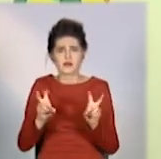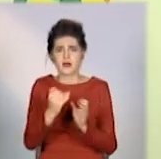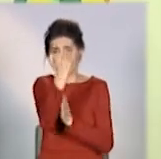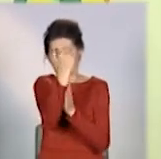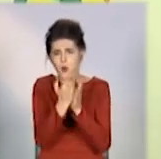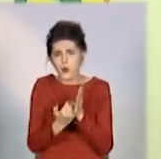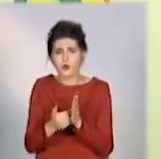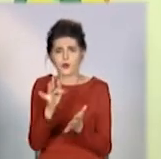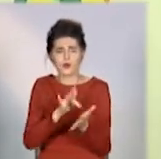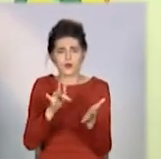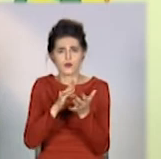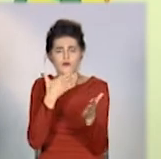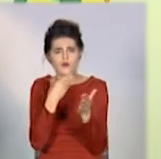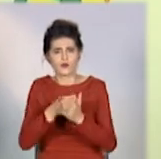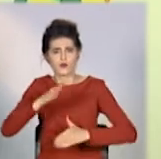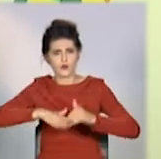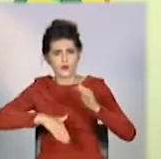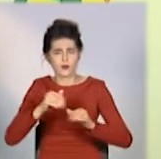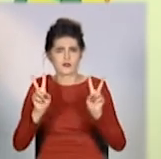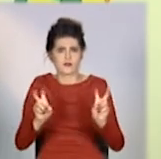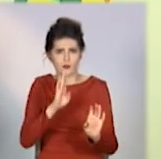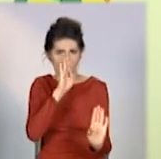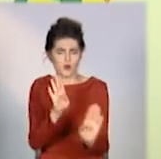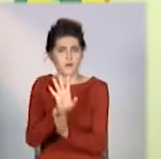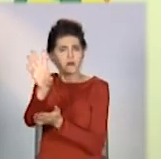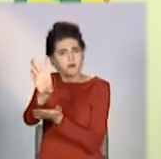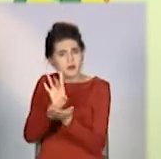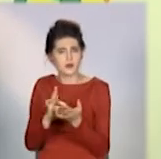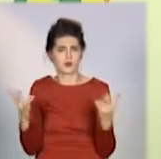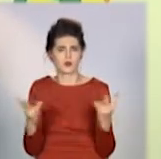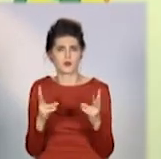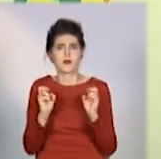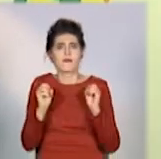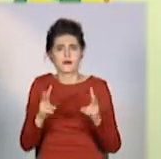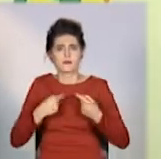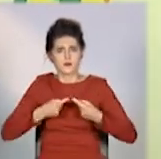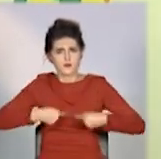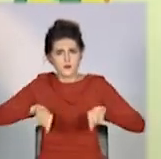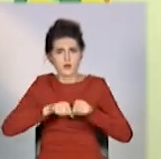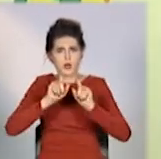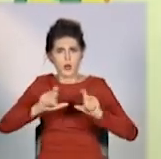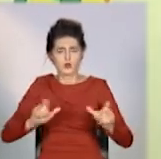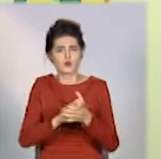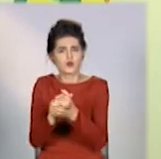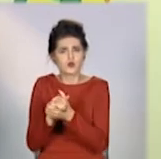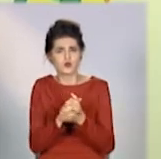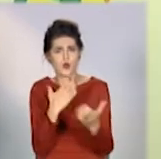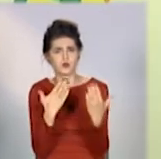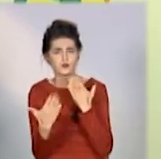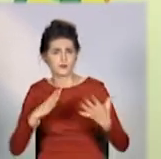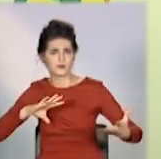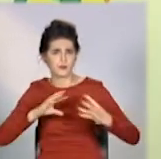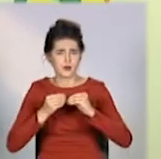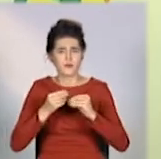руками» є приміром тісного взаємодійства нашої компанії з жителями міста. І він